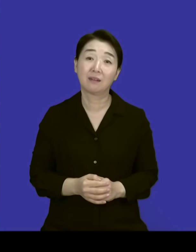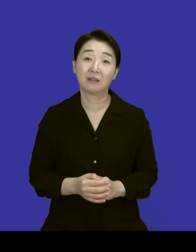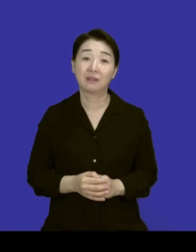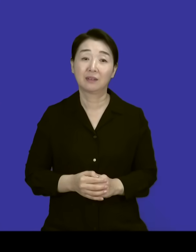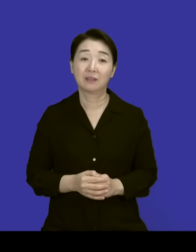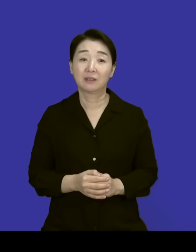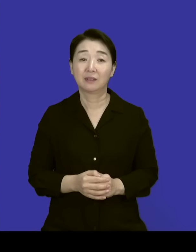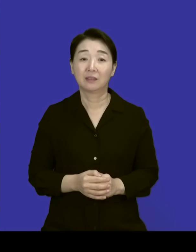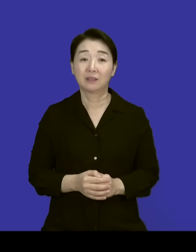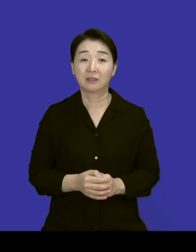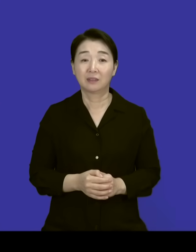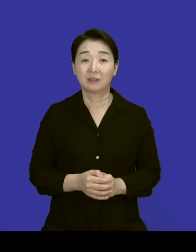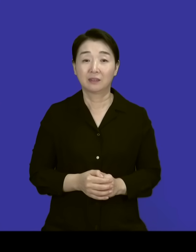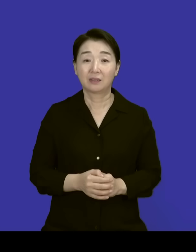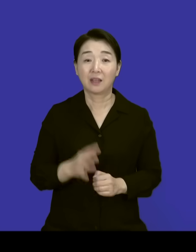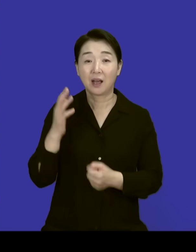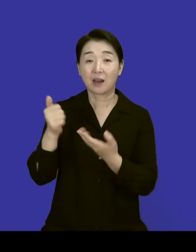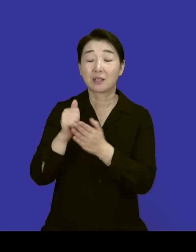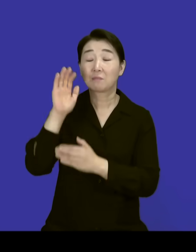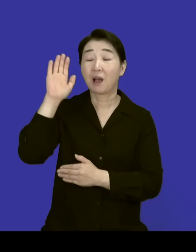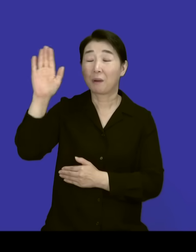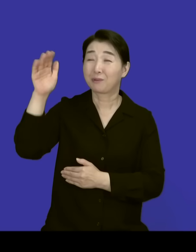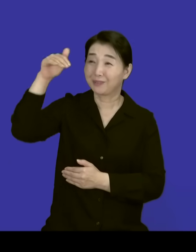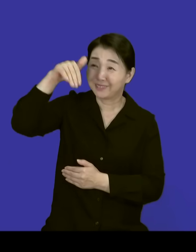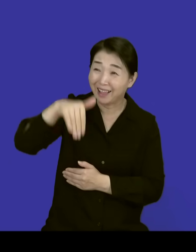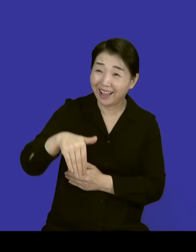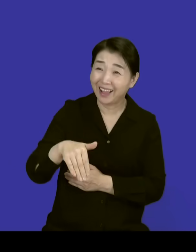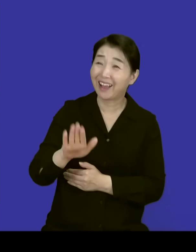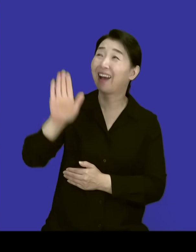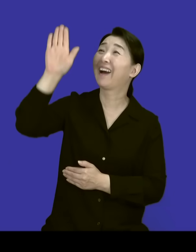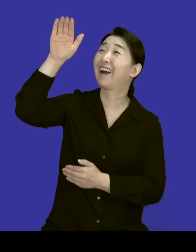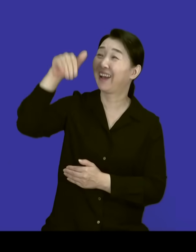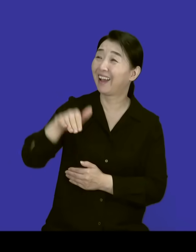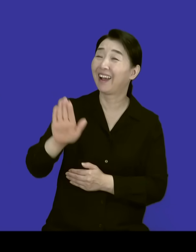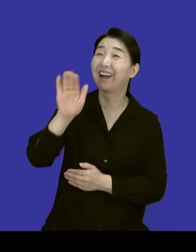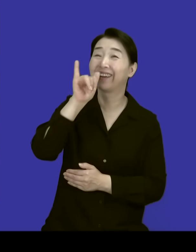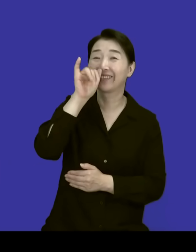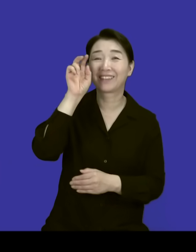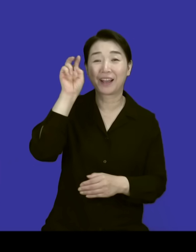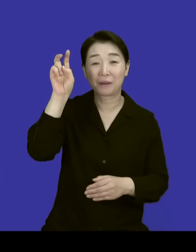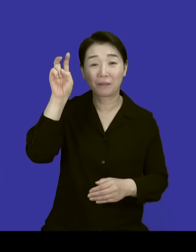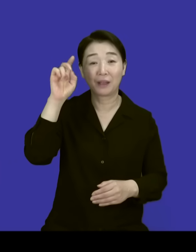또 더 네. 많은 걸 또 주실 우리 거예요. 살면서 더 끝없이. 내려갈 길 또. 제가 좀